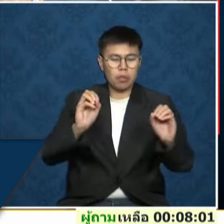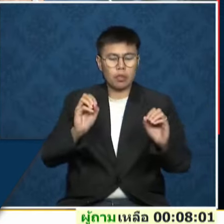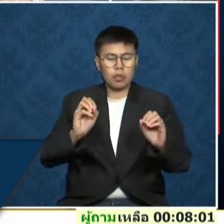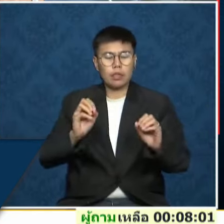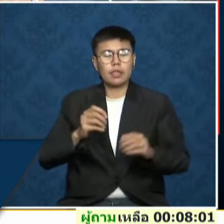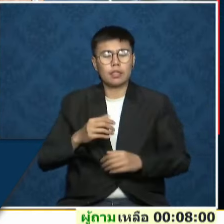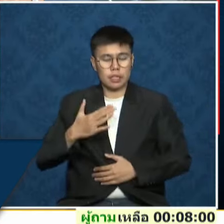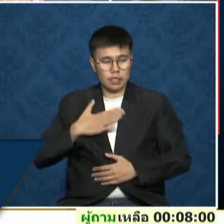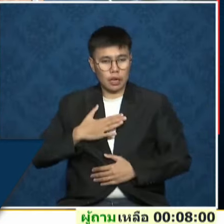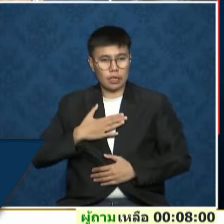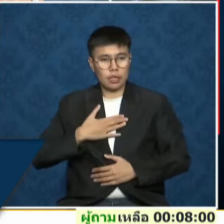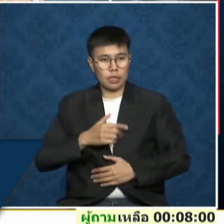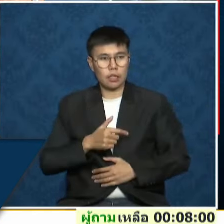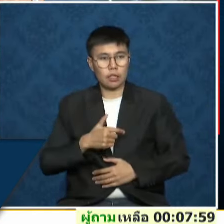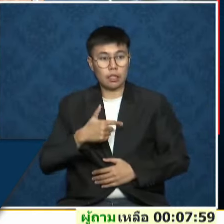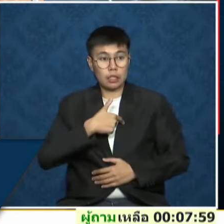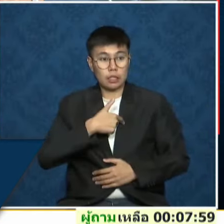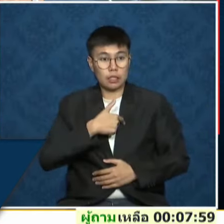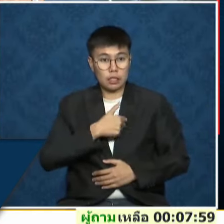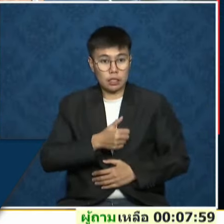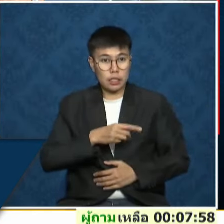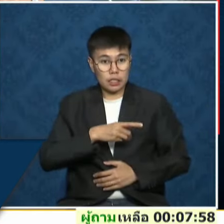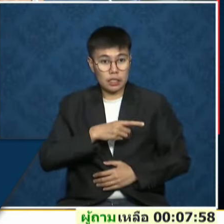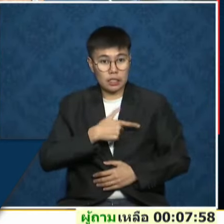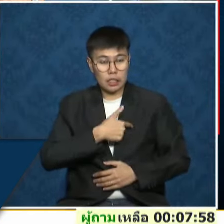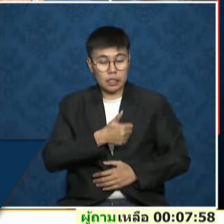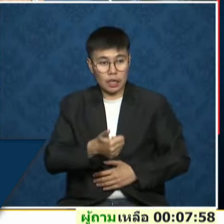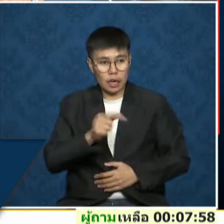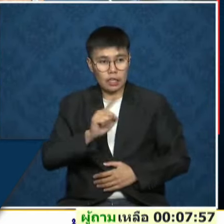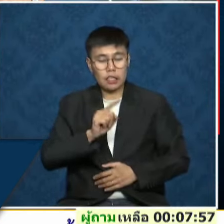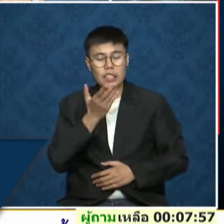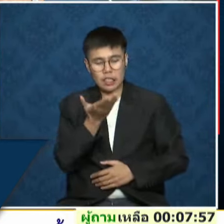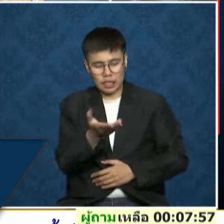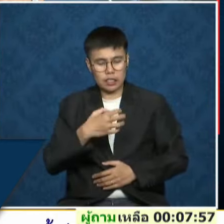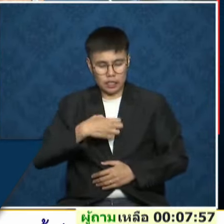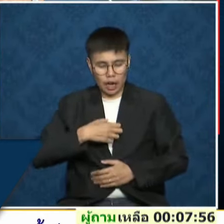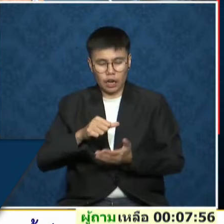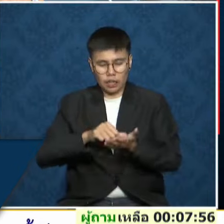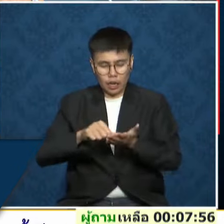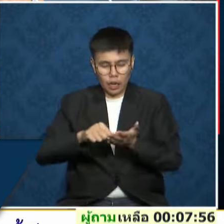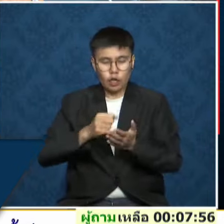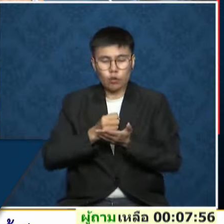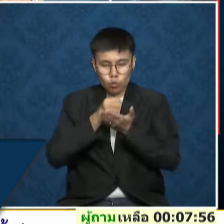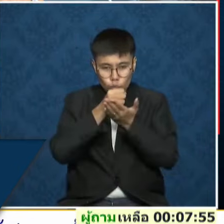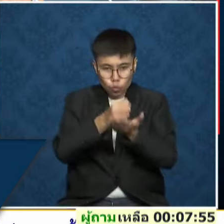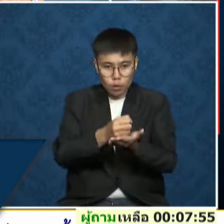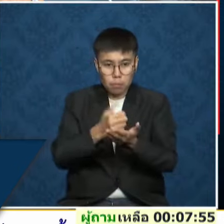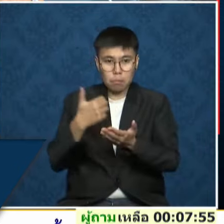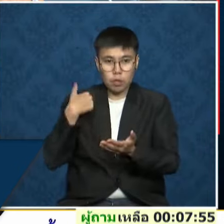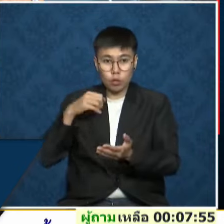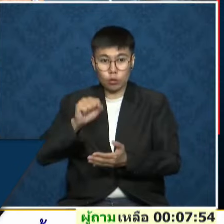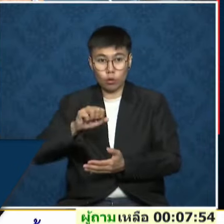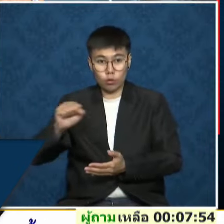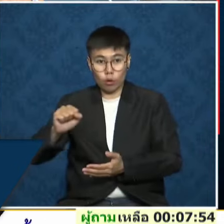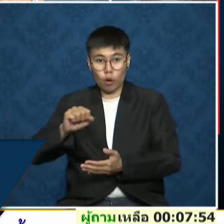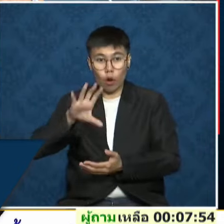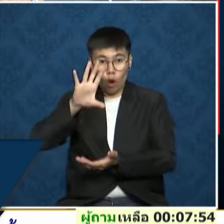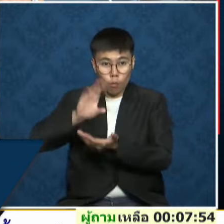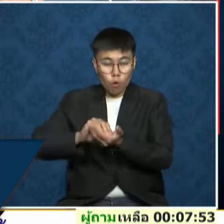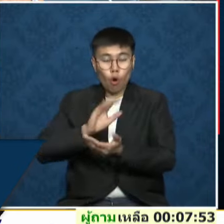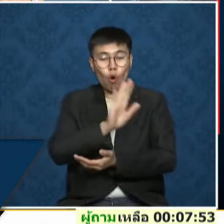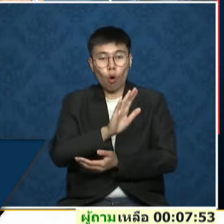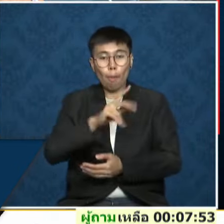ดีใจมากที่ท่านรัฐมนตรีตั้งใจจริงที่จะแก้นะคะเพราะว่าเพื่อนสมาชิกดิฉันให้ข้อมูลมาว่านะครับจากข้อมูลปป